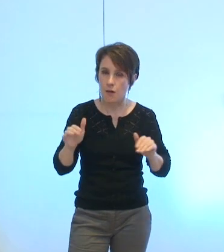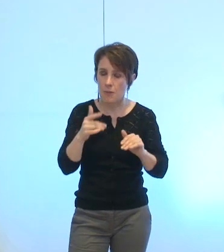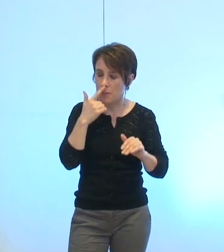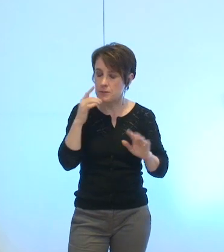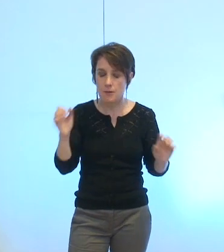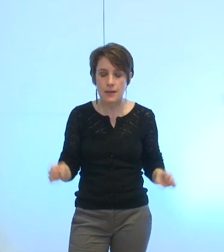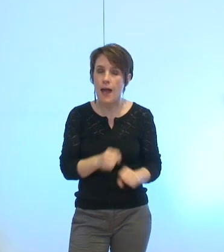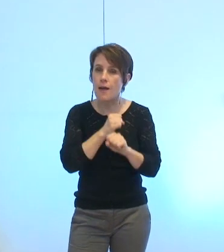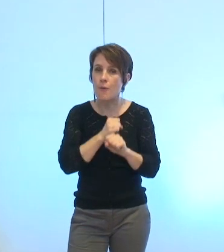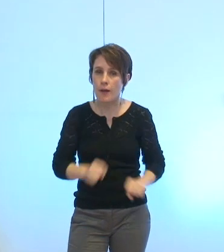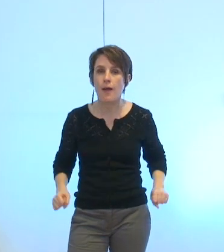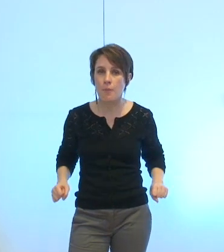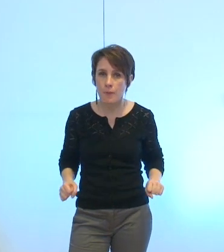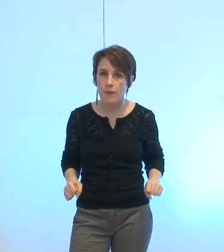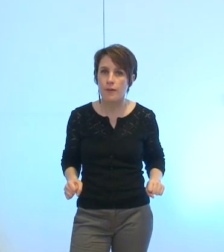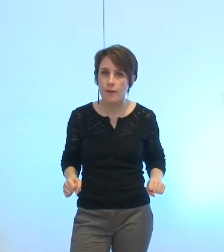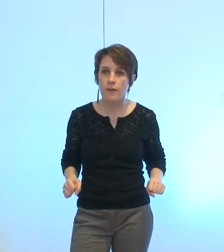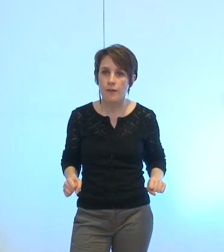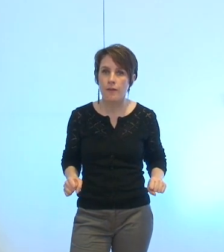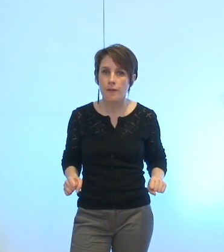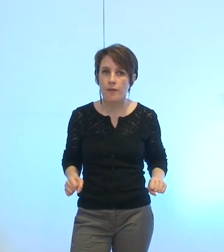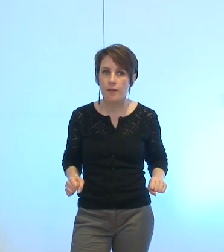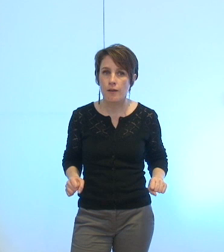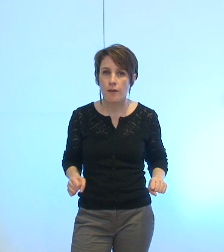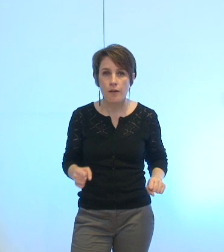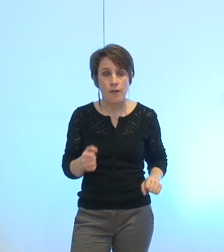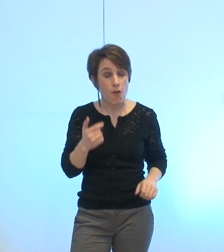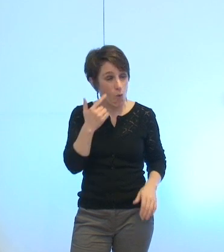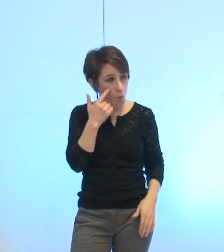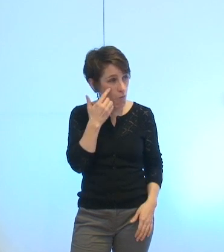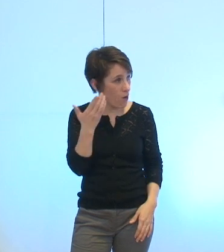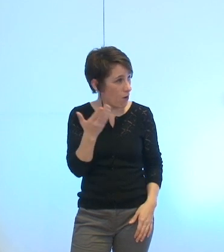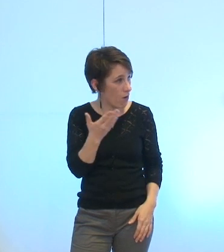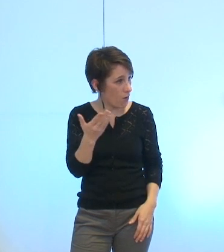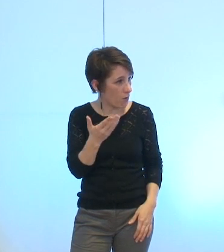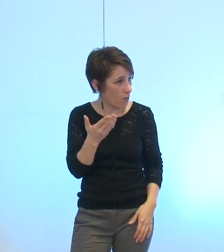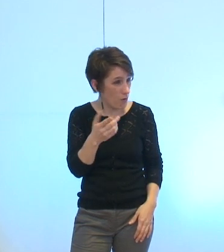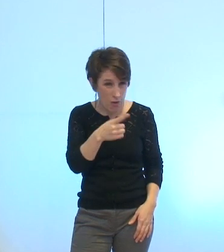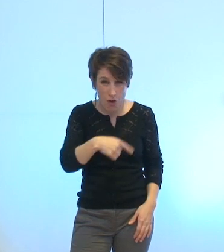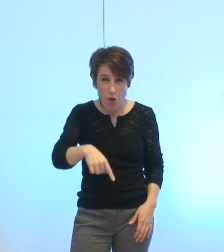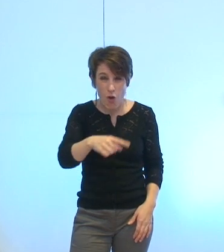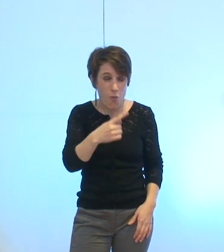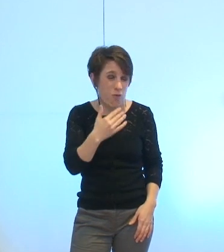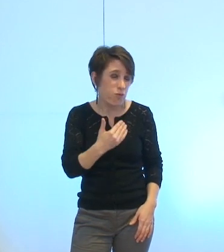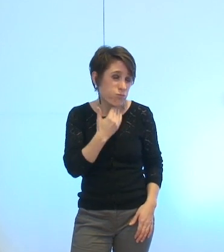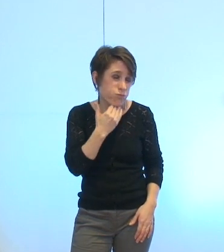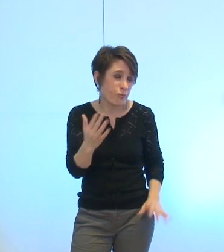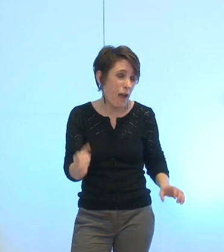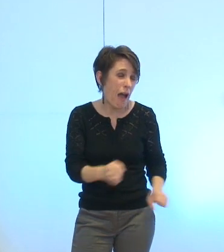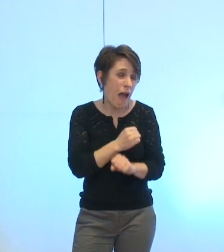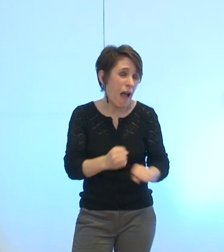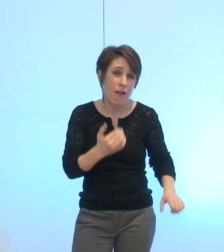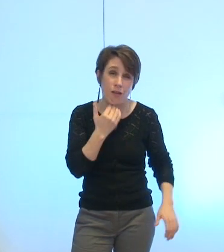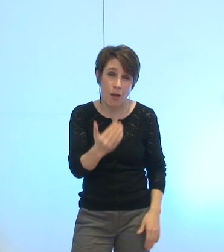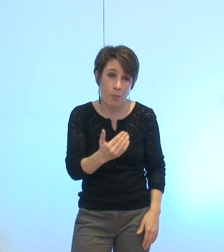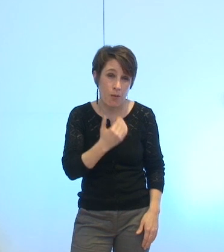stupéfiant de constater que vous avez été incapable incapable de donner dans ce document le début